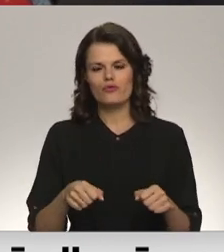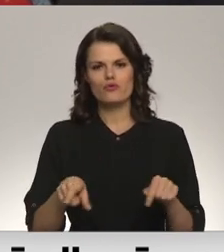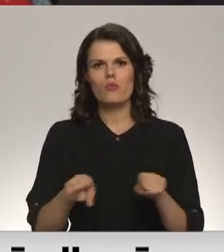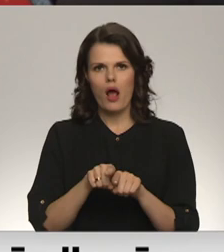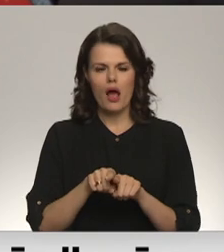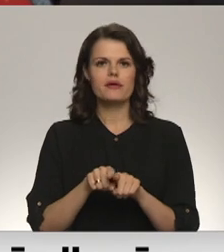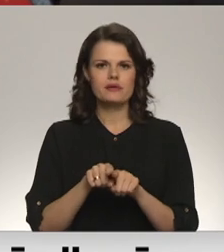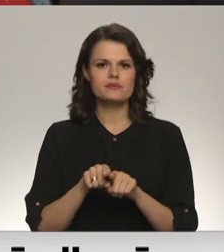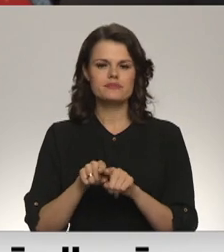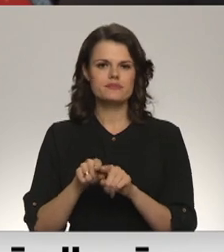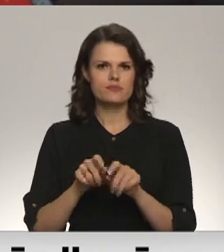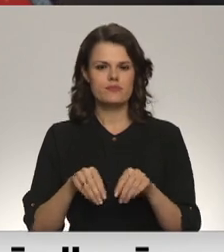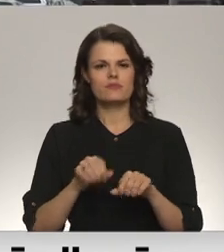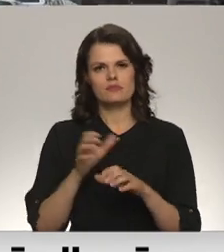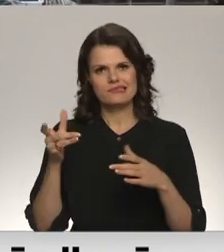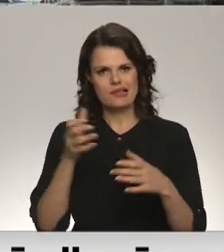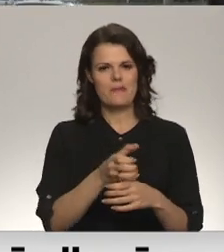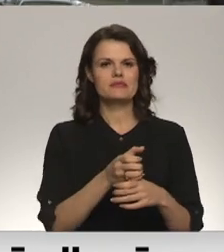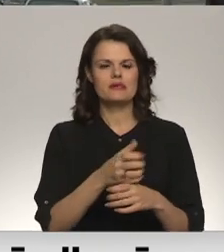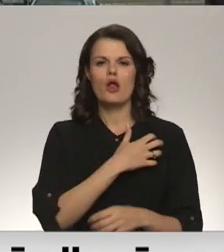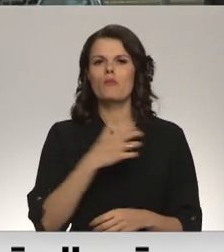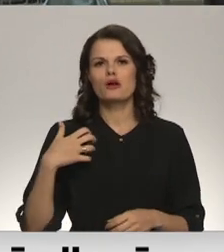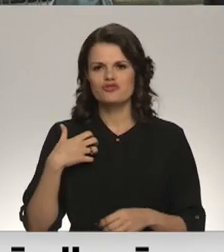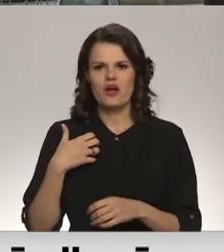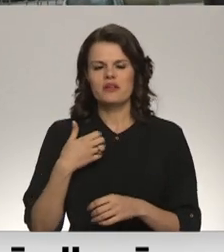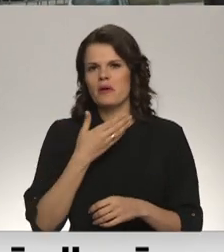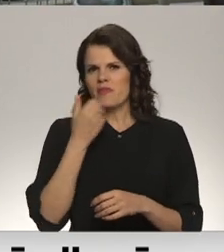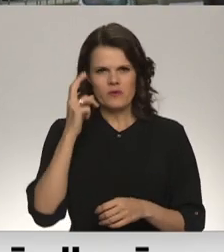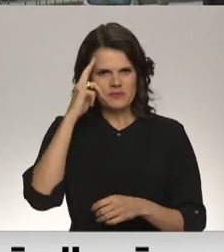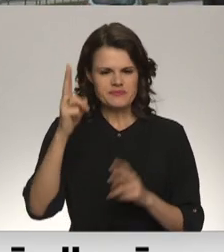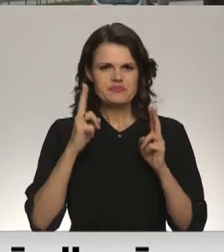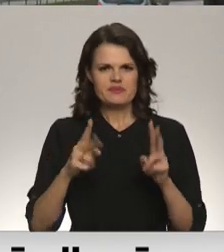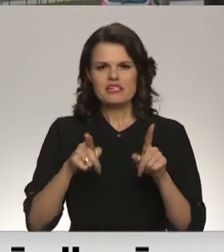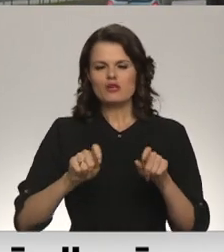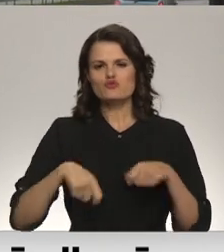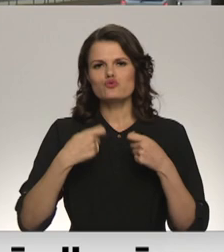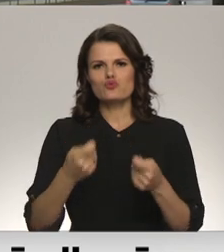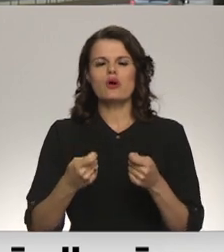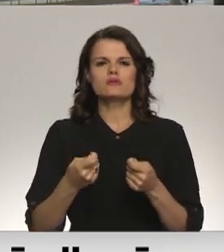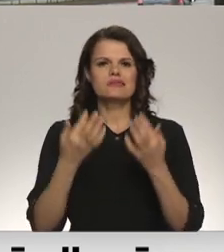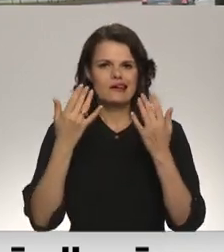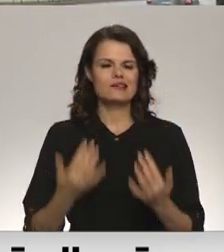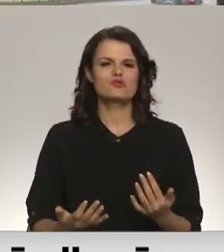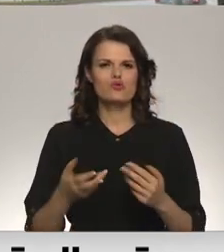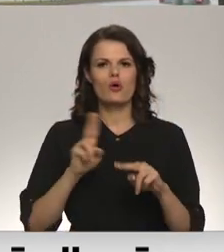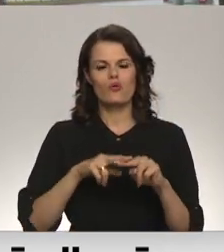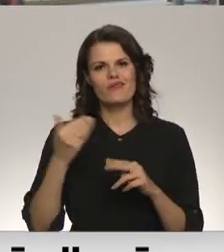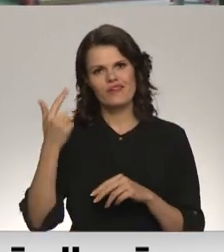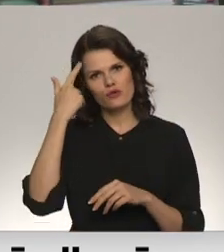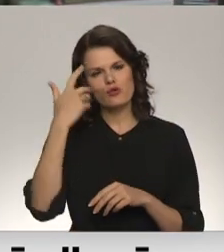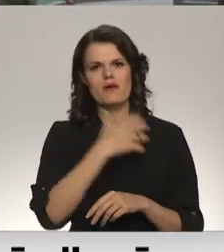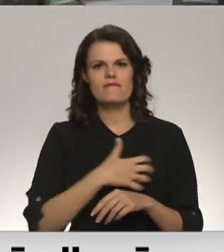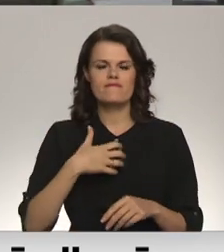arī nodrošināt. Pašvaldībai gan nesot pārliecības, ka tas dos gaidīto efektu, un viņuprāt būtu